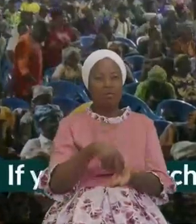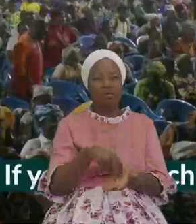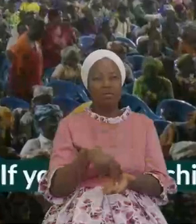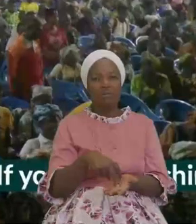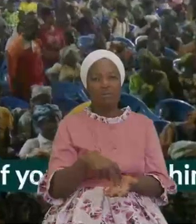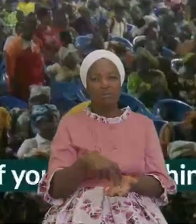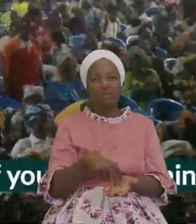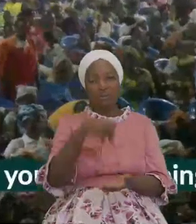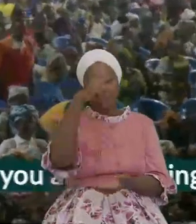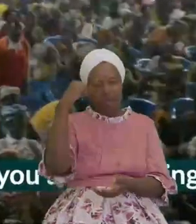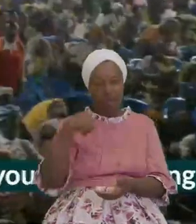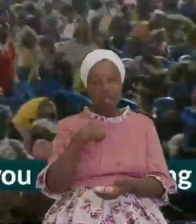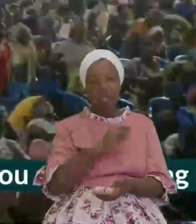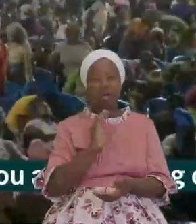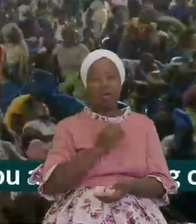Vous pouvez vous lever.